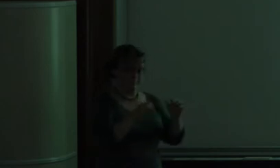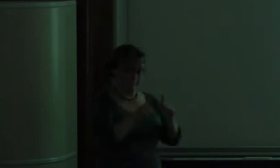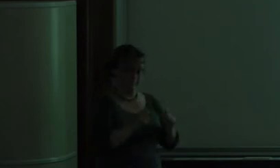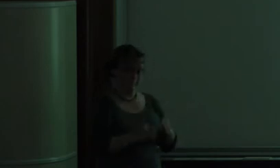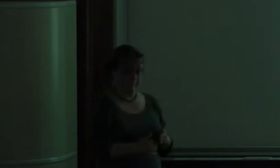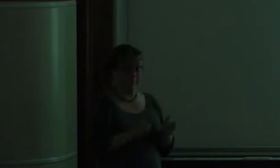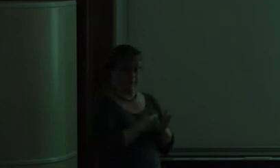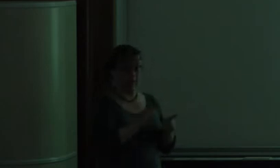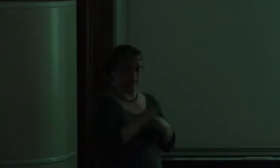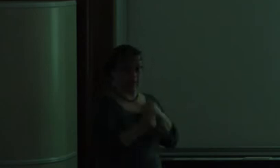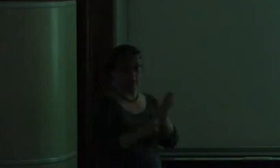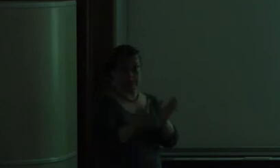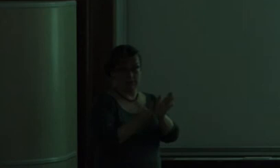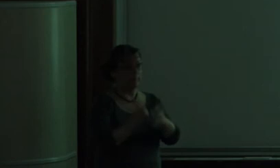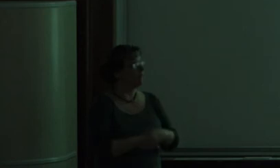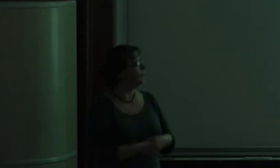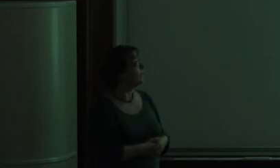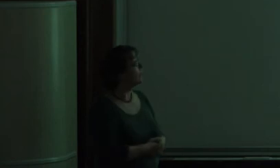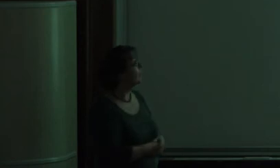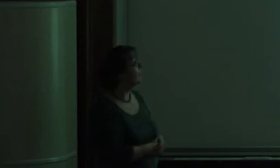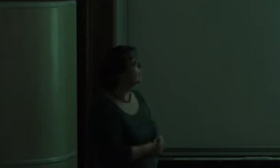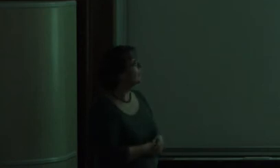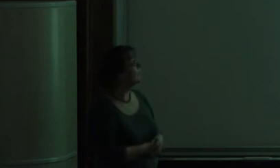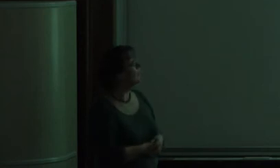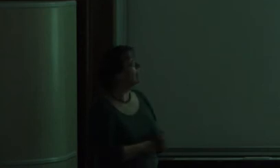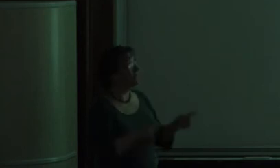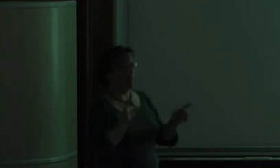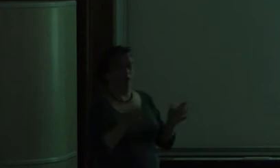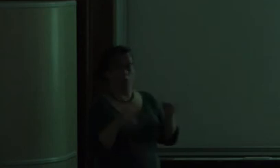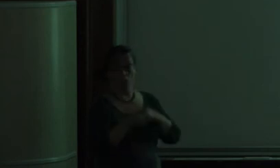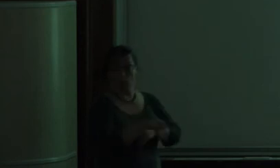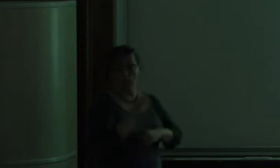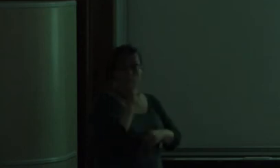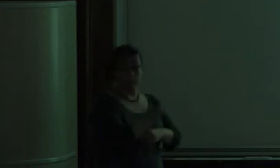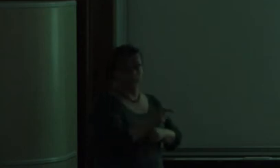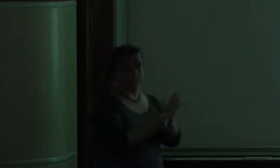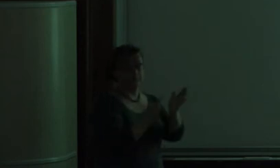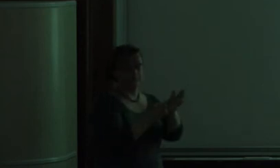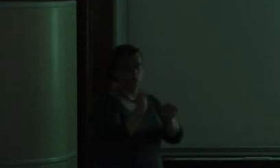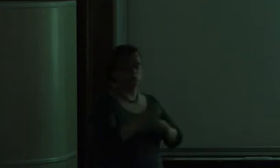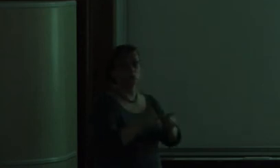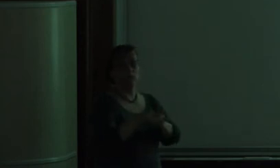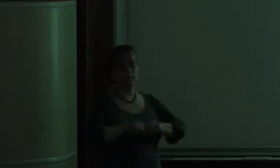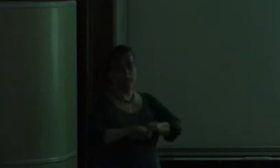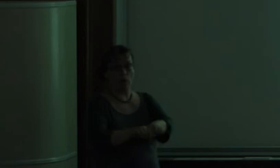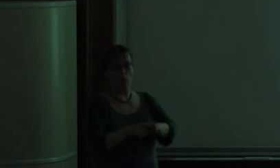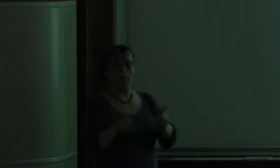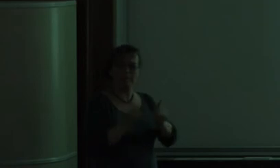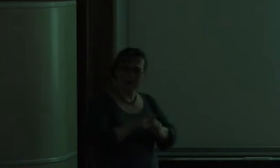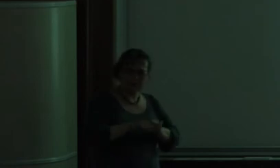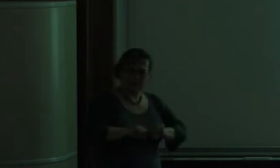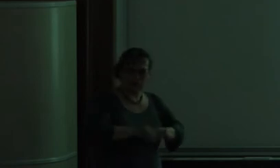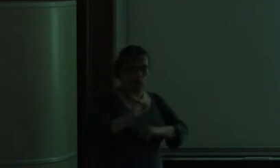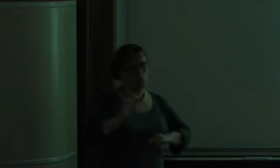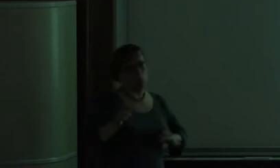un itérable. En fait, ça retourne même quelque chose qui est semblable au générateur. Pas exactement pareil, mais semblable.